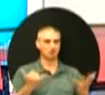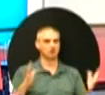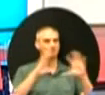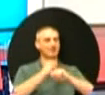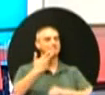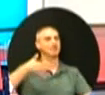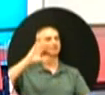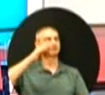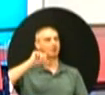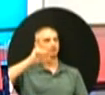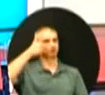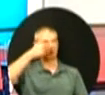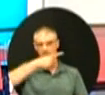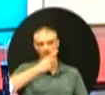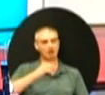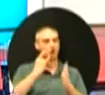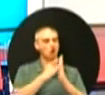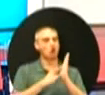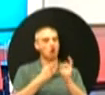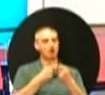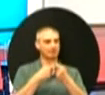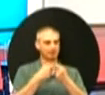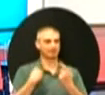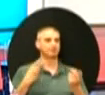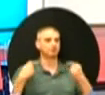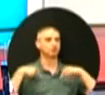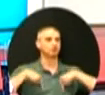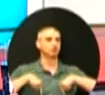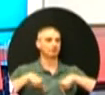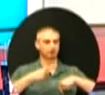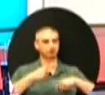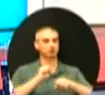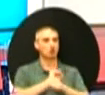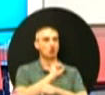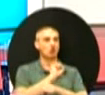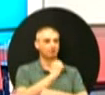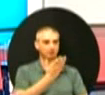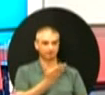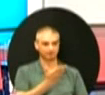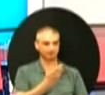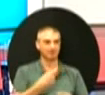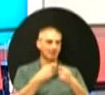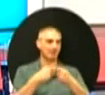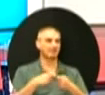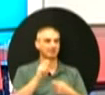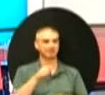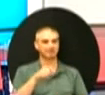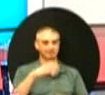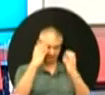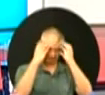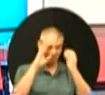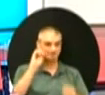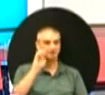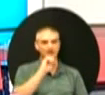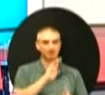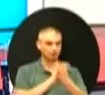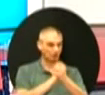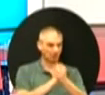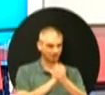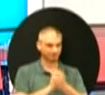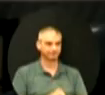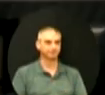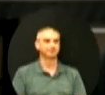הערב, הצבעה בקריאה ראשונה על חוק התאגיד. אנחנו עם יושבת ראש האופוזיציה, חברת הכנסת מרב מיכאלי. שלום